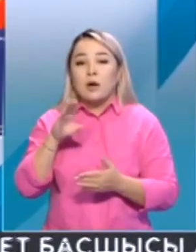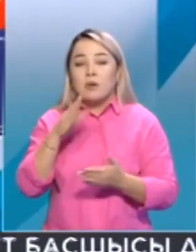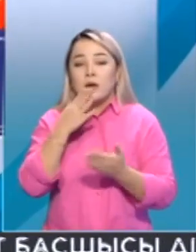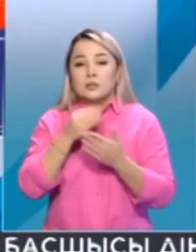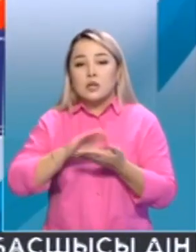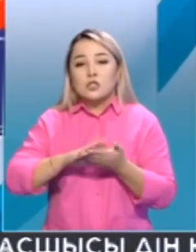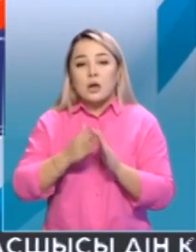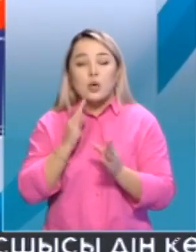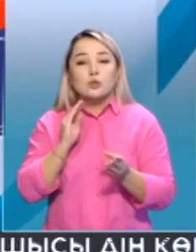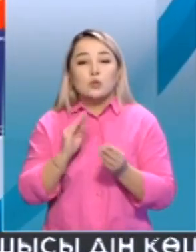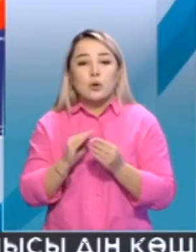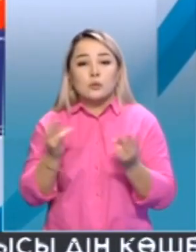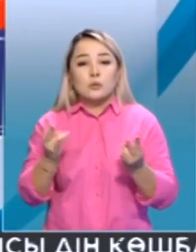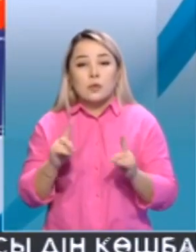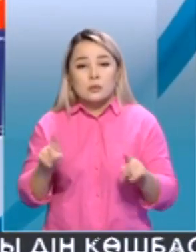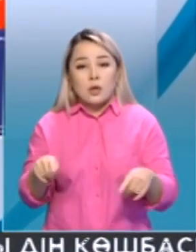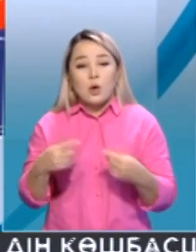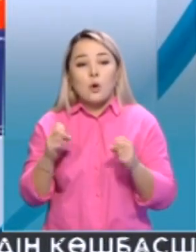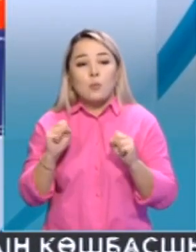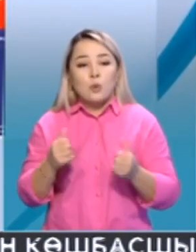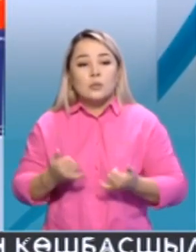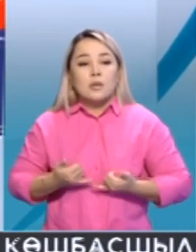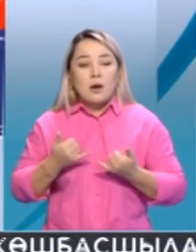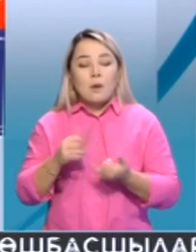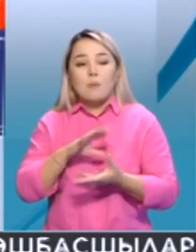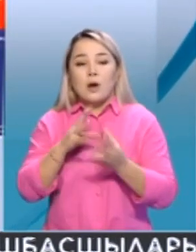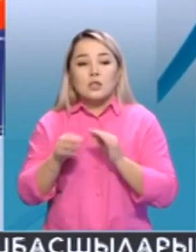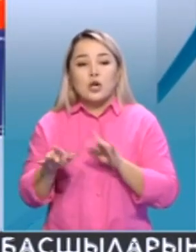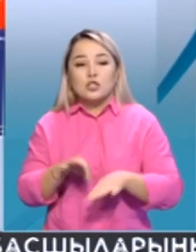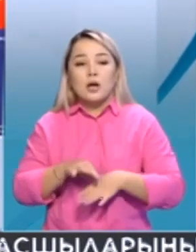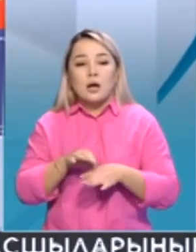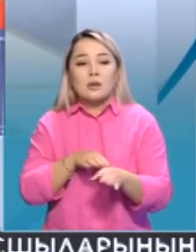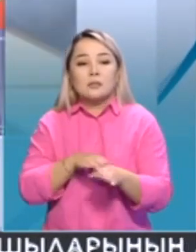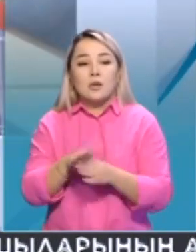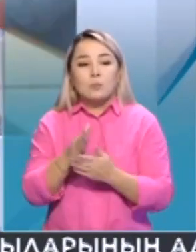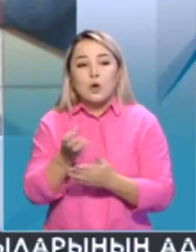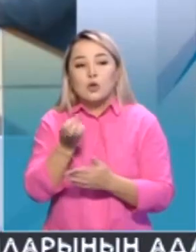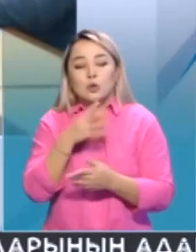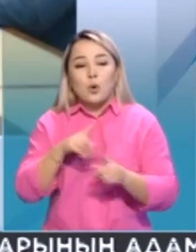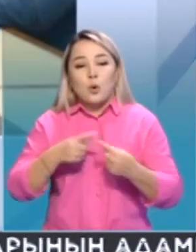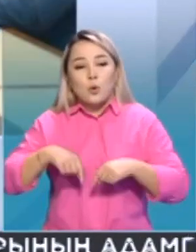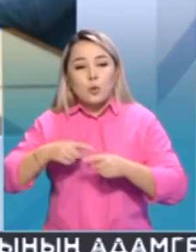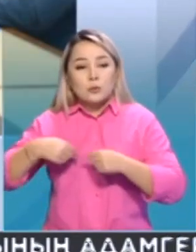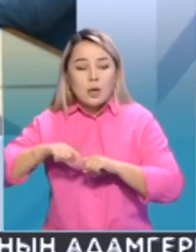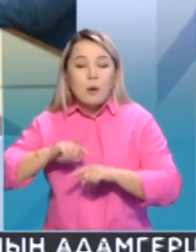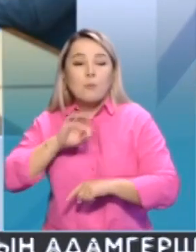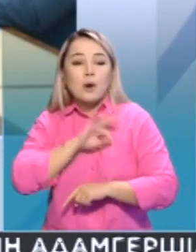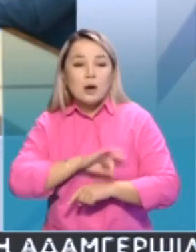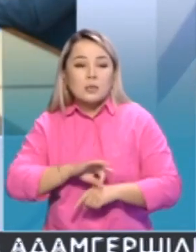Тоқаев жағдайды тұрақтандыру үшін мүмкін болған барлық шараны қабылдауға күштік құрылымдарды пайдаланды.